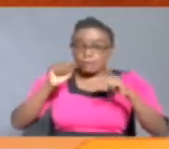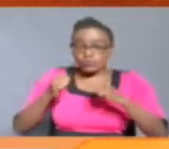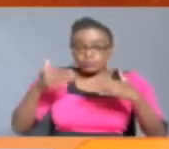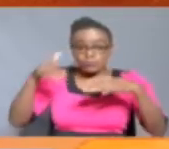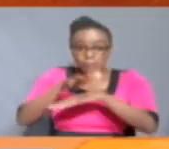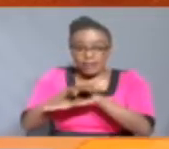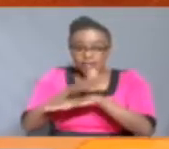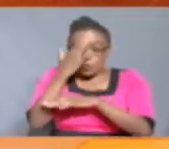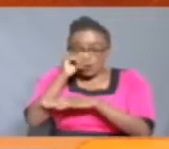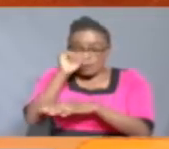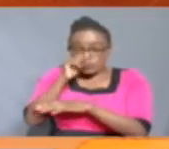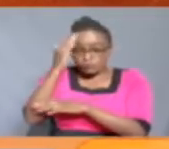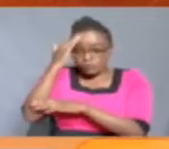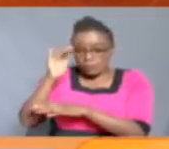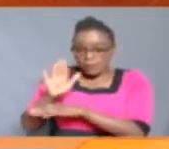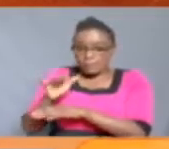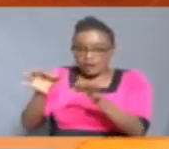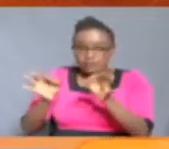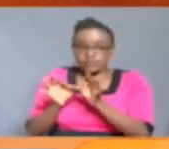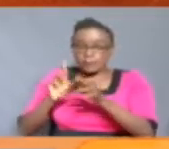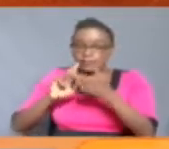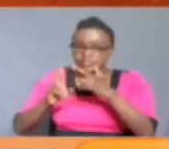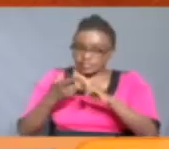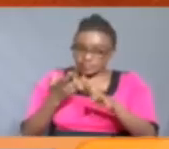kuzika ili kuwakumbuka wapendwa wao.